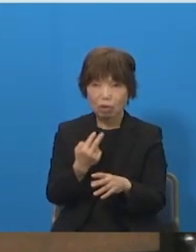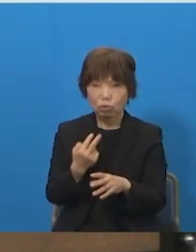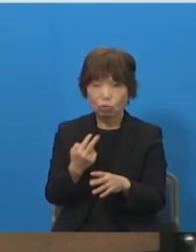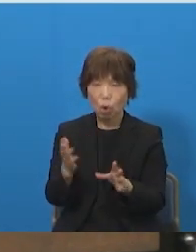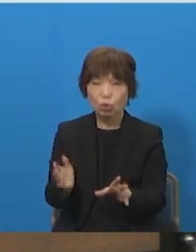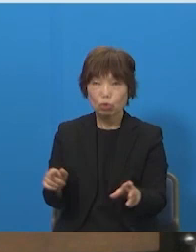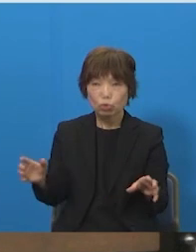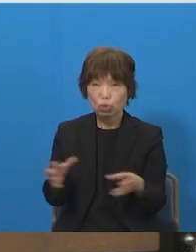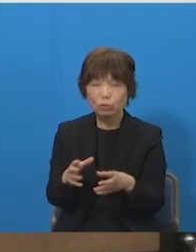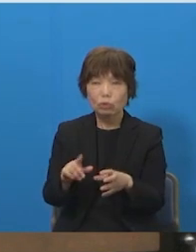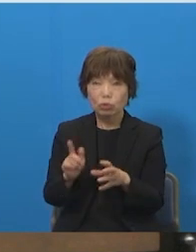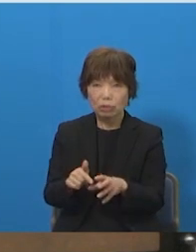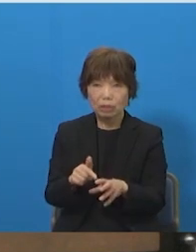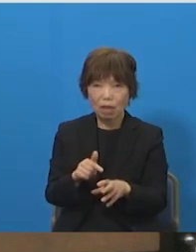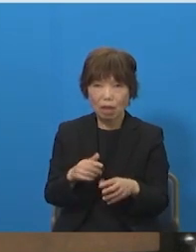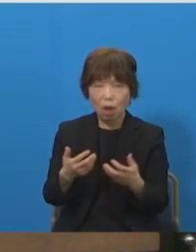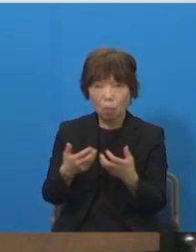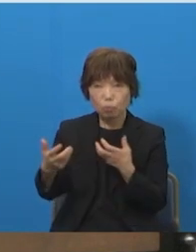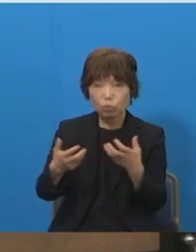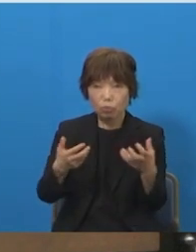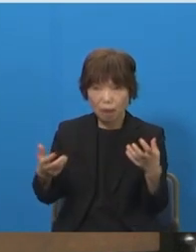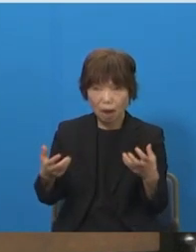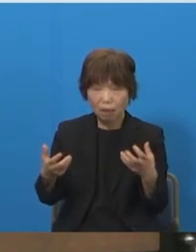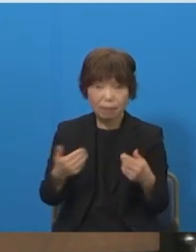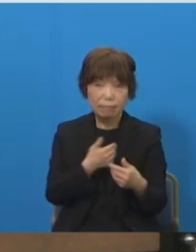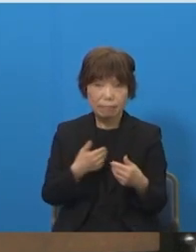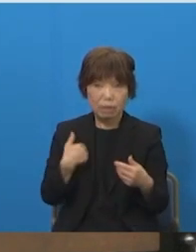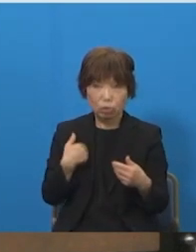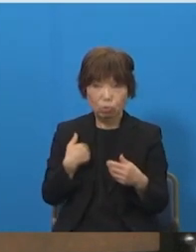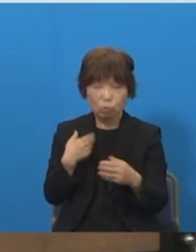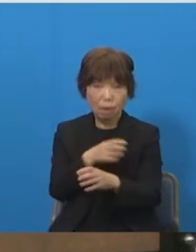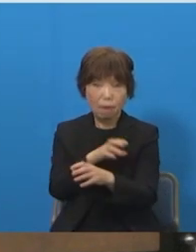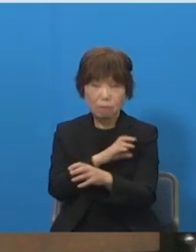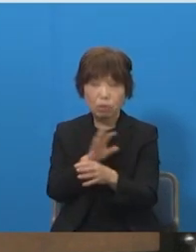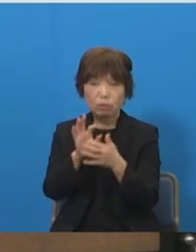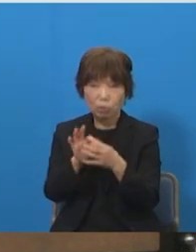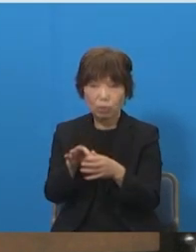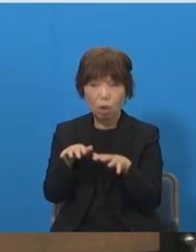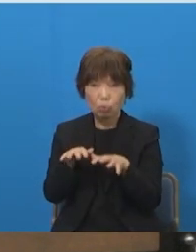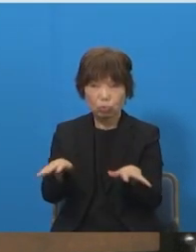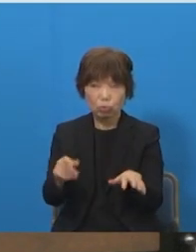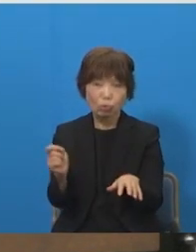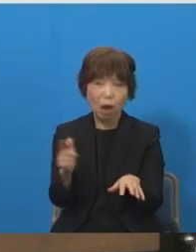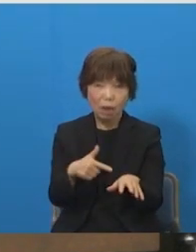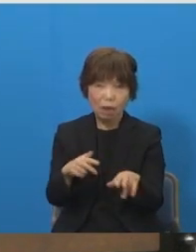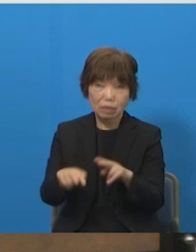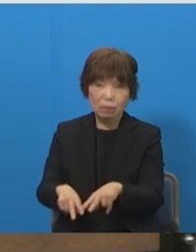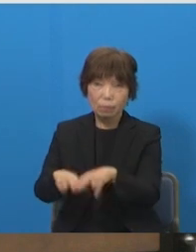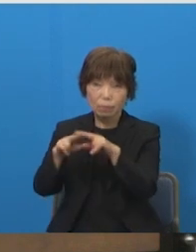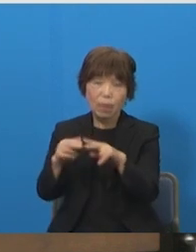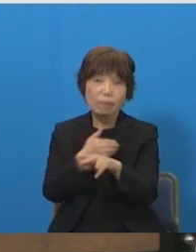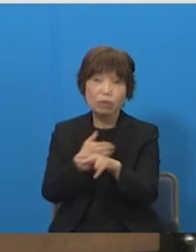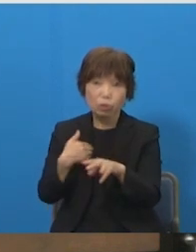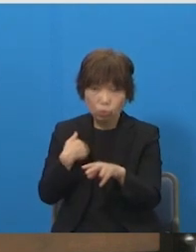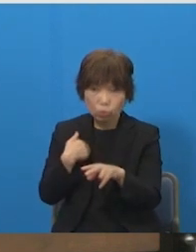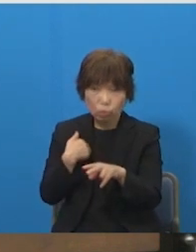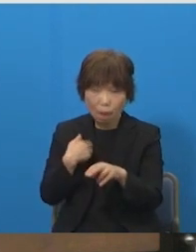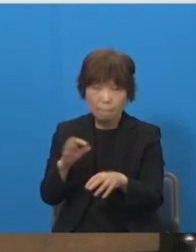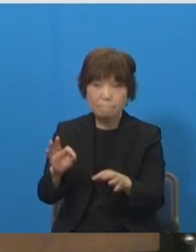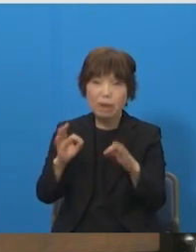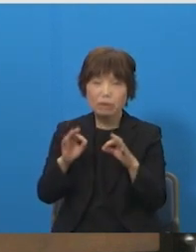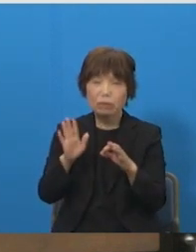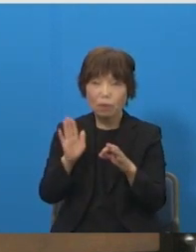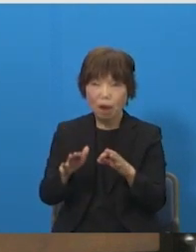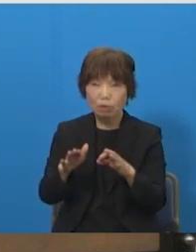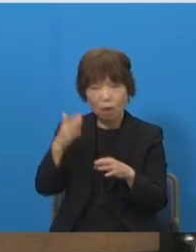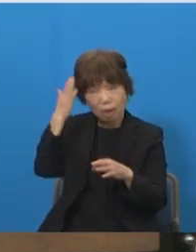ルギーと違い、個別分散供給のエネルギーなので、普及が早い、備蓄ができるというメリットがあるほか、石油と比